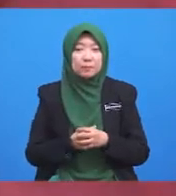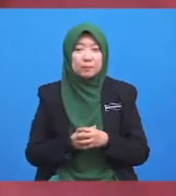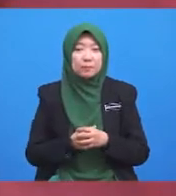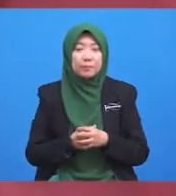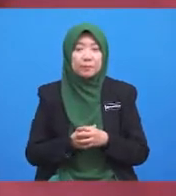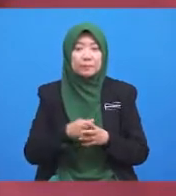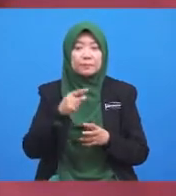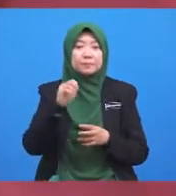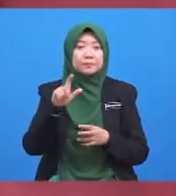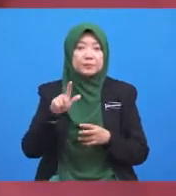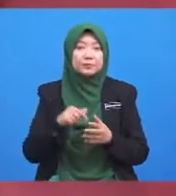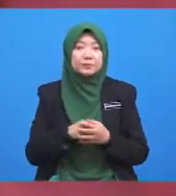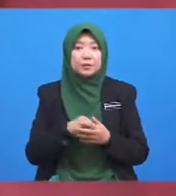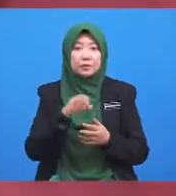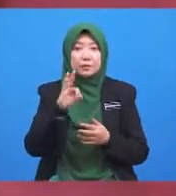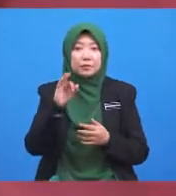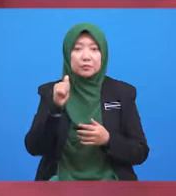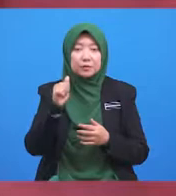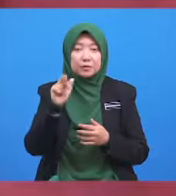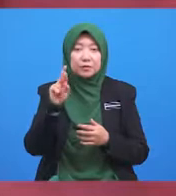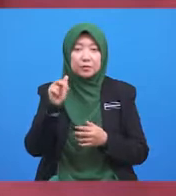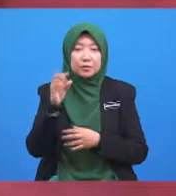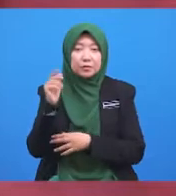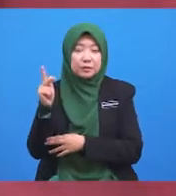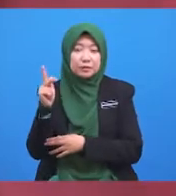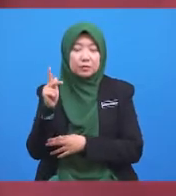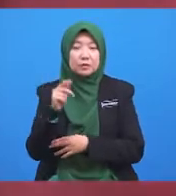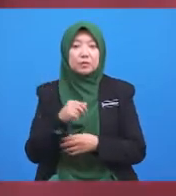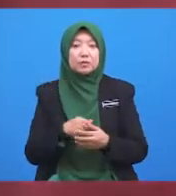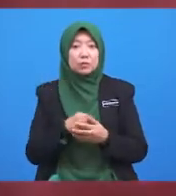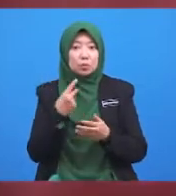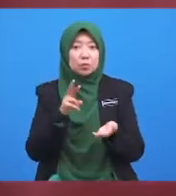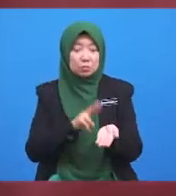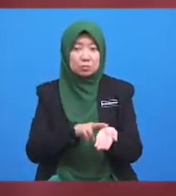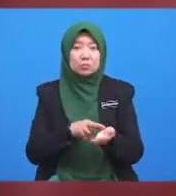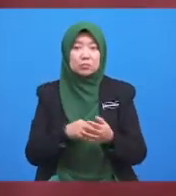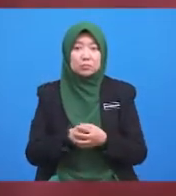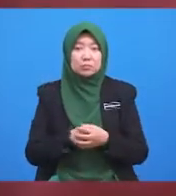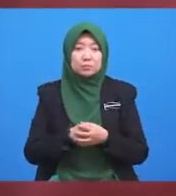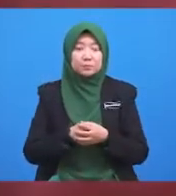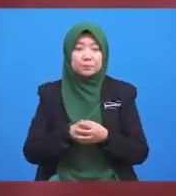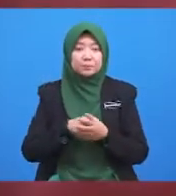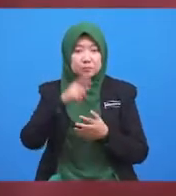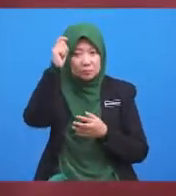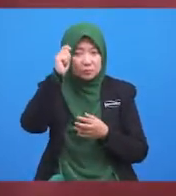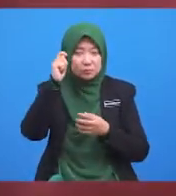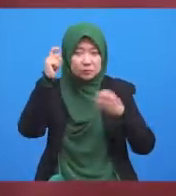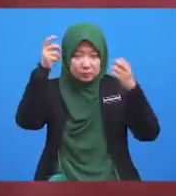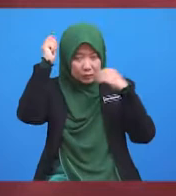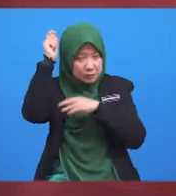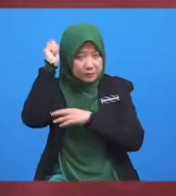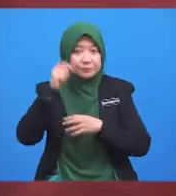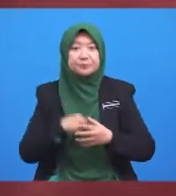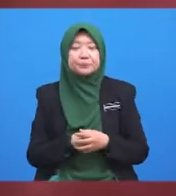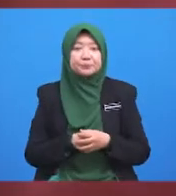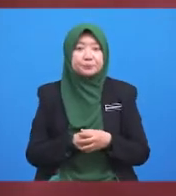Gel faradik digunakan sebagai medium semasa rawatan. Shower cap digunakan untuk